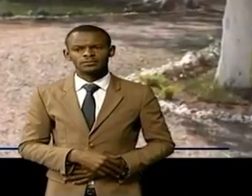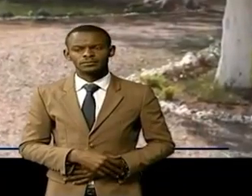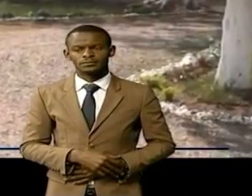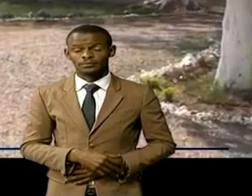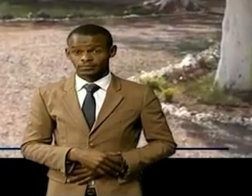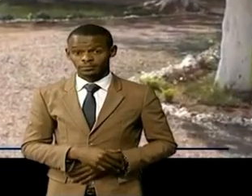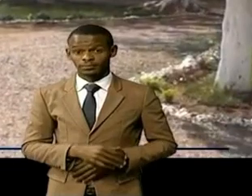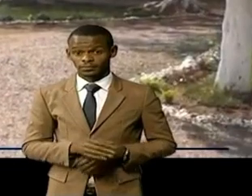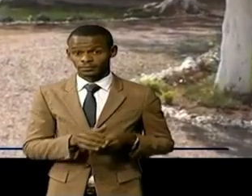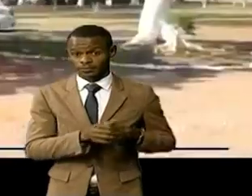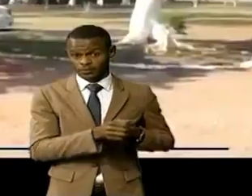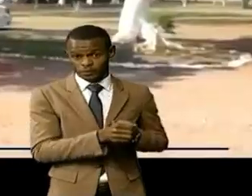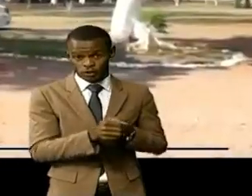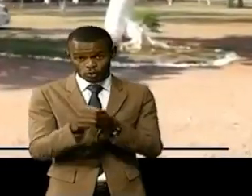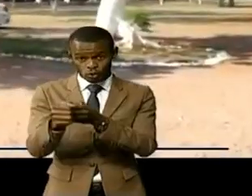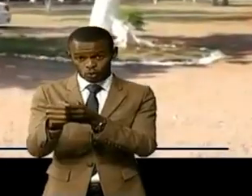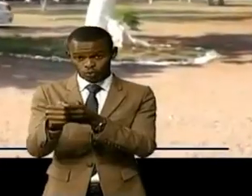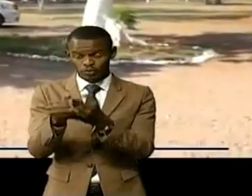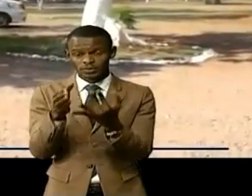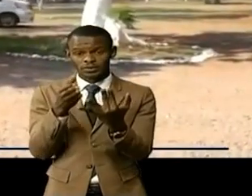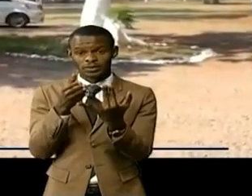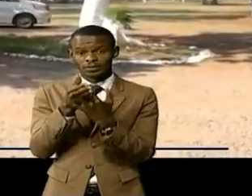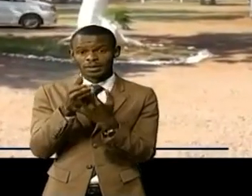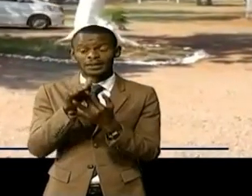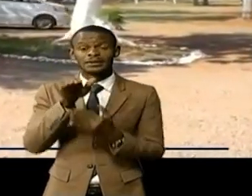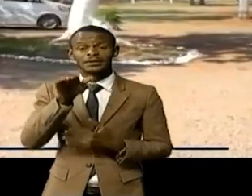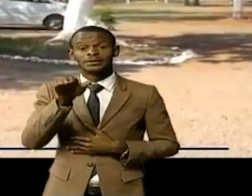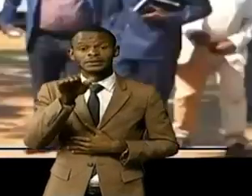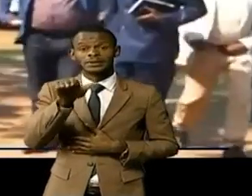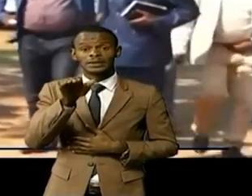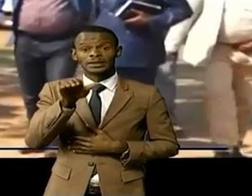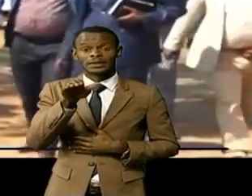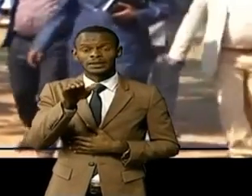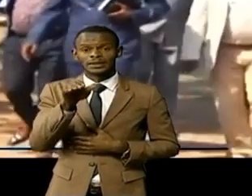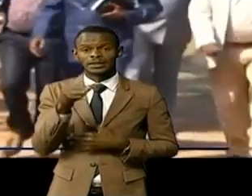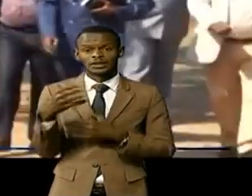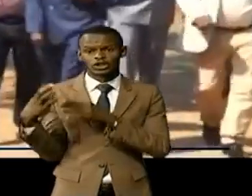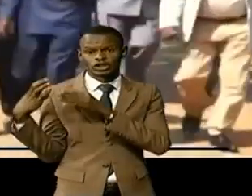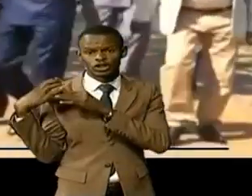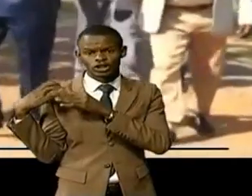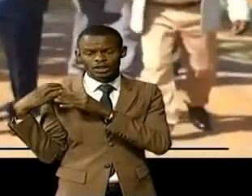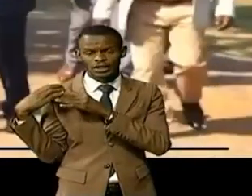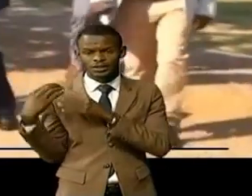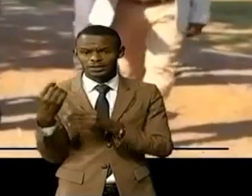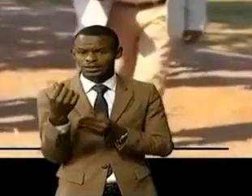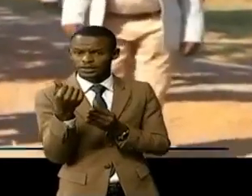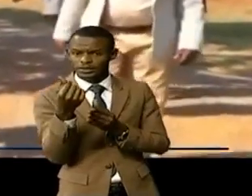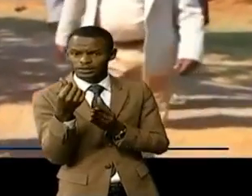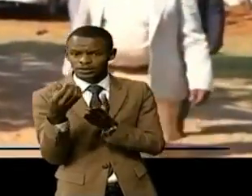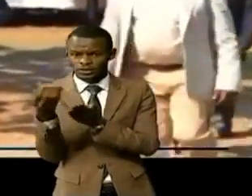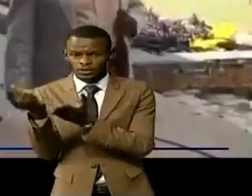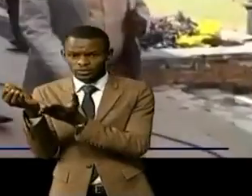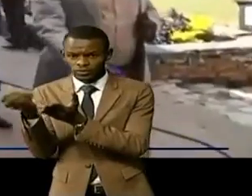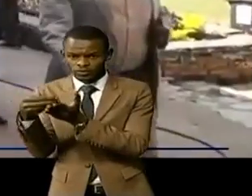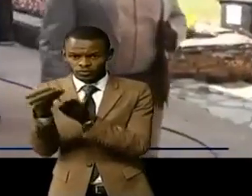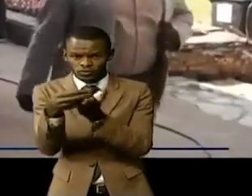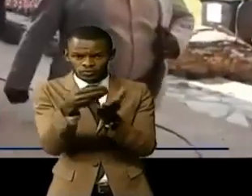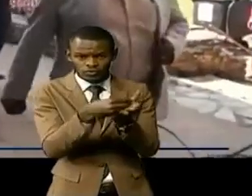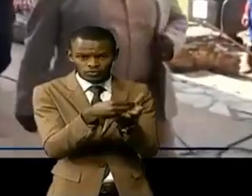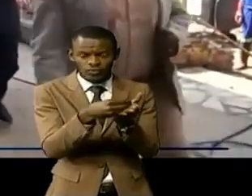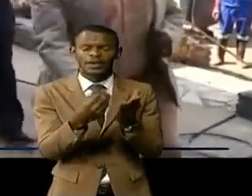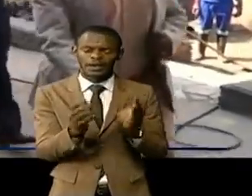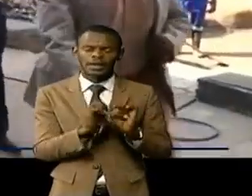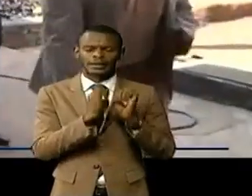Conduite par le directeur de la redevance et chef de file Belide Bunga, la délégation de la RTNC venue de Kinshasa a